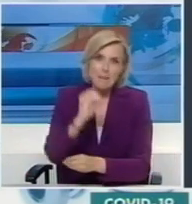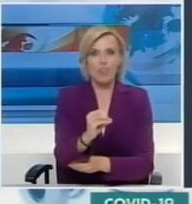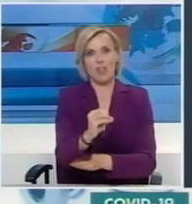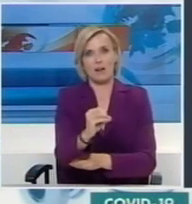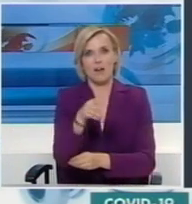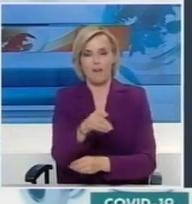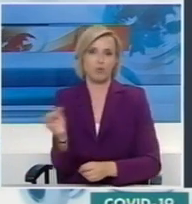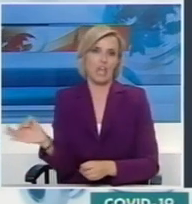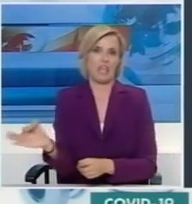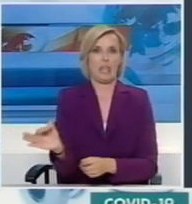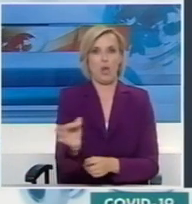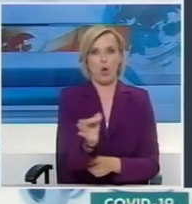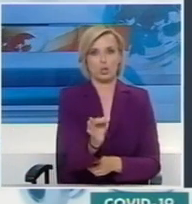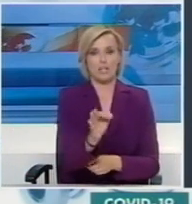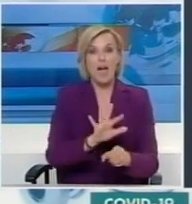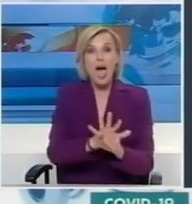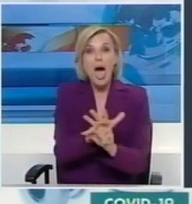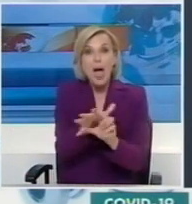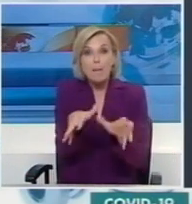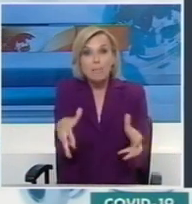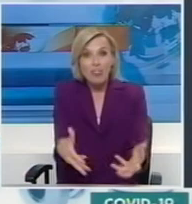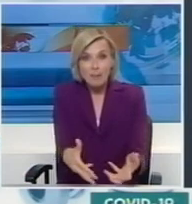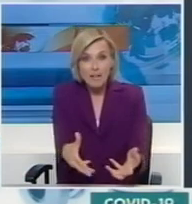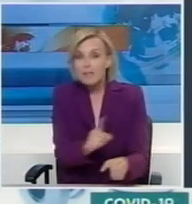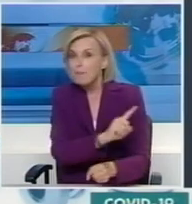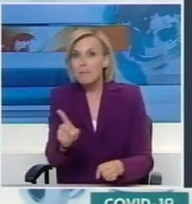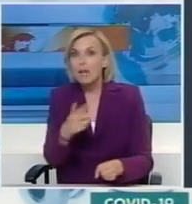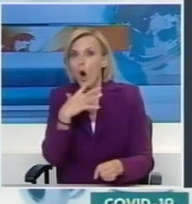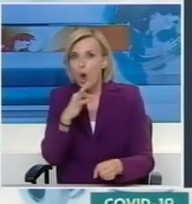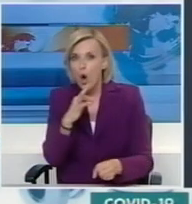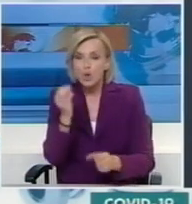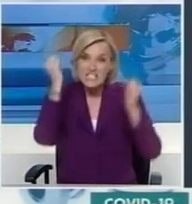σε μια επιδημία η οποία θα πιέσει το σύστημα υγείας, θα πιέσει όλους μας. Σας ευχαριστώ.